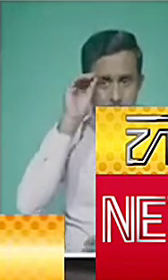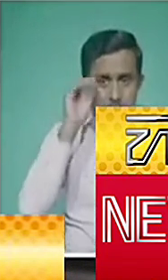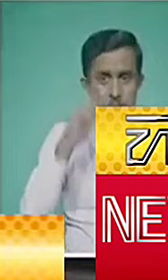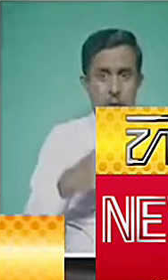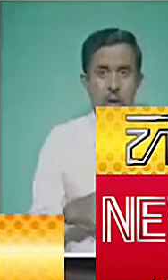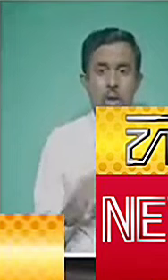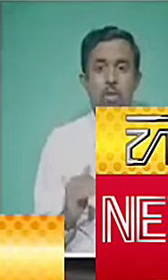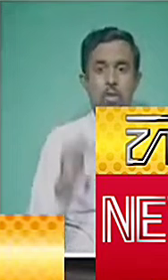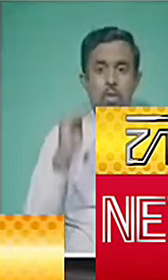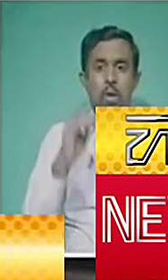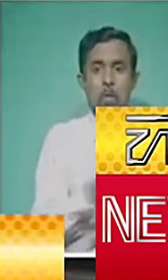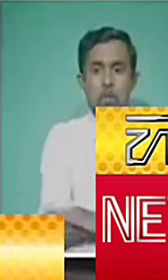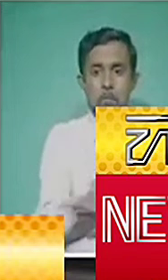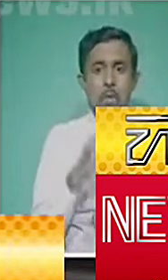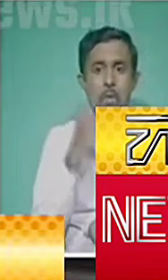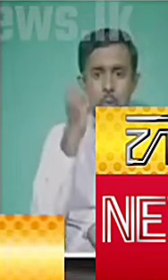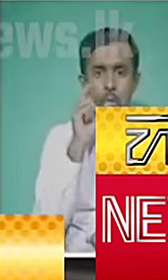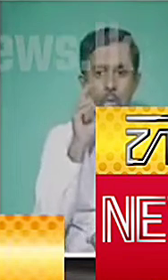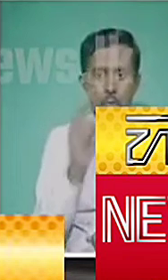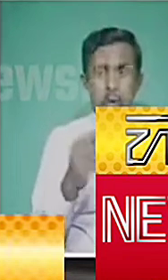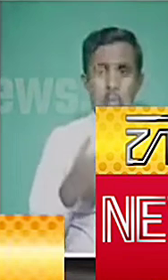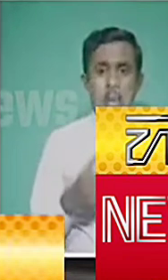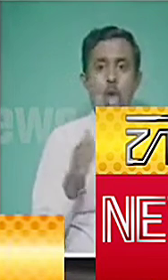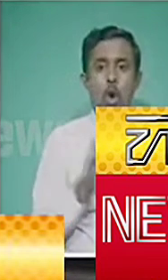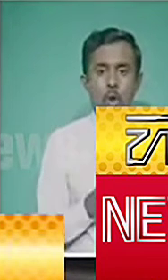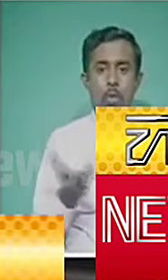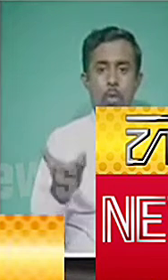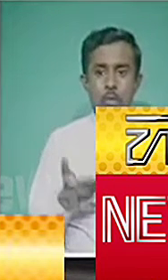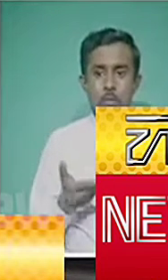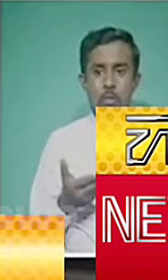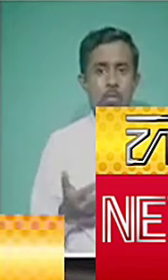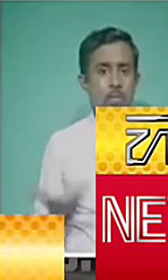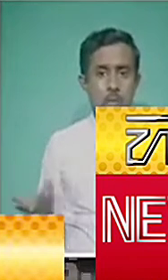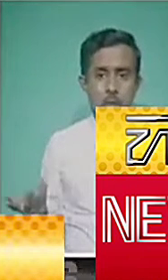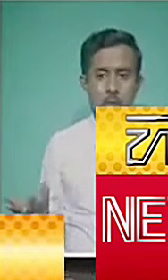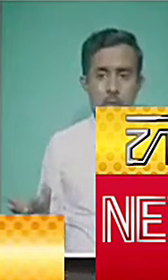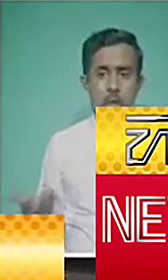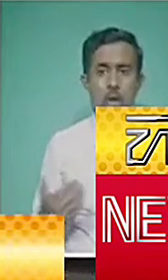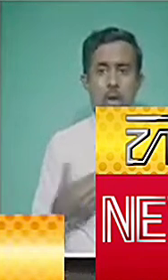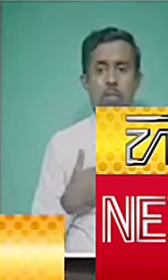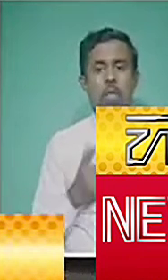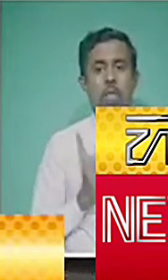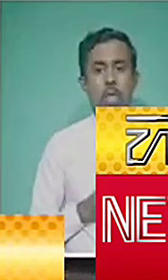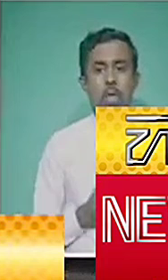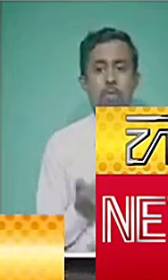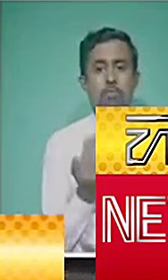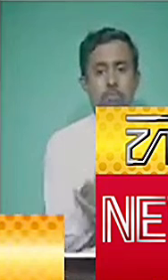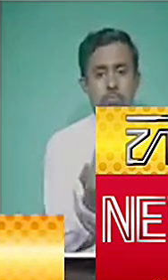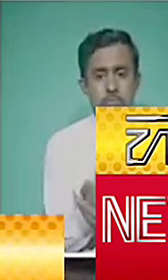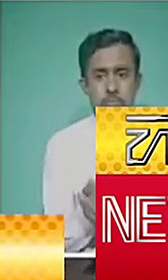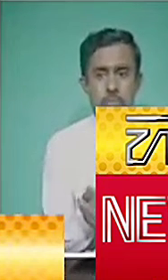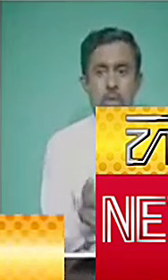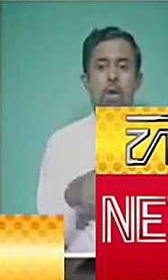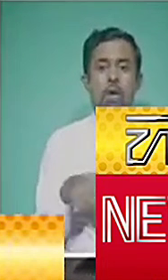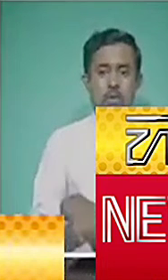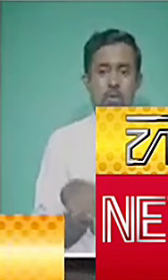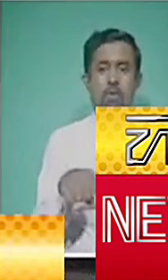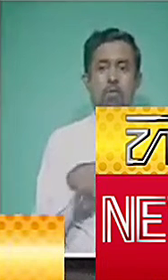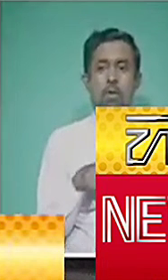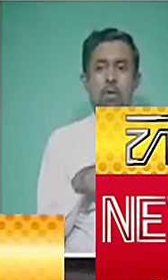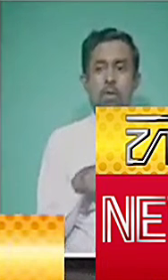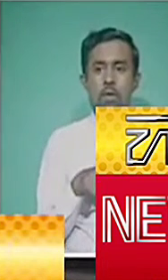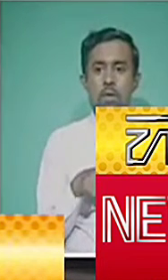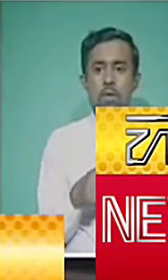රට ගොඩදා ගන්න ක්‍රමයක් හොයන්න ඕනේ අපි ඔක්කොම එකතු වෙලා. නැත්තම් අපිට වෙන්නේ හැමදාම හිඟා කණ්ඩ. අදත් ඒක තමයි අපිට වෙලා